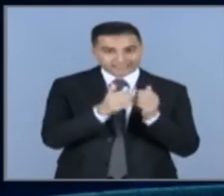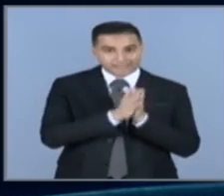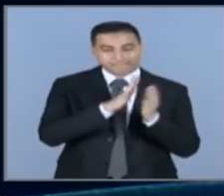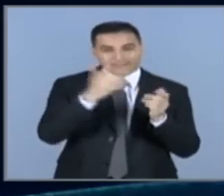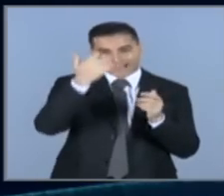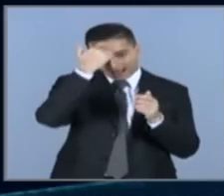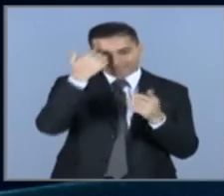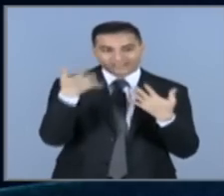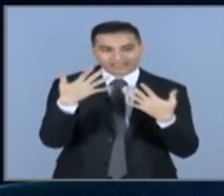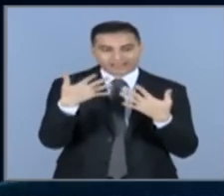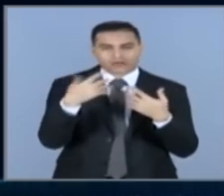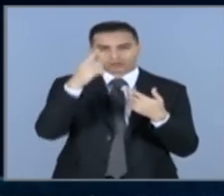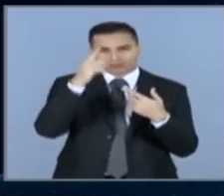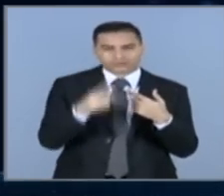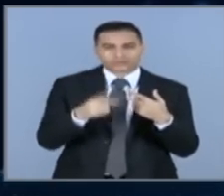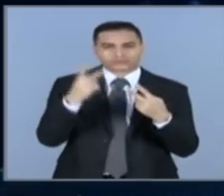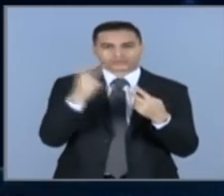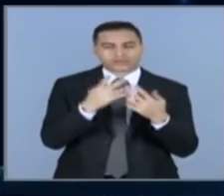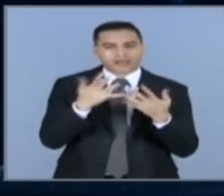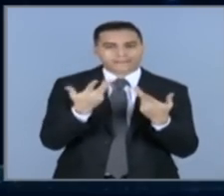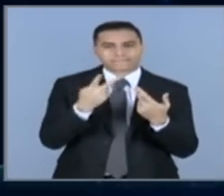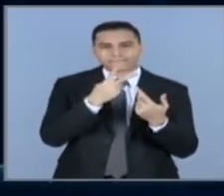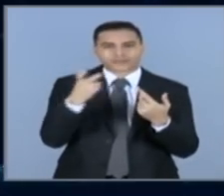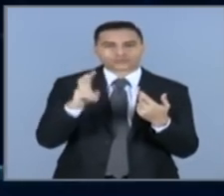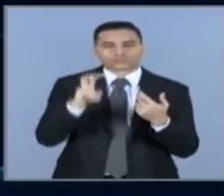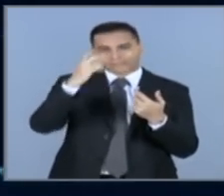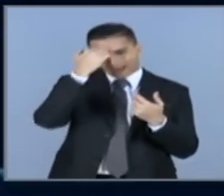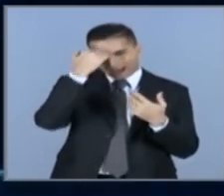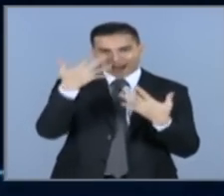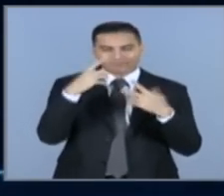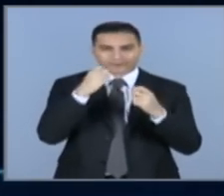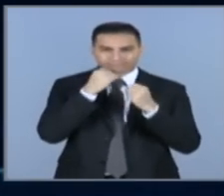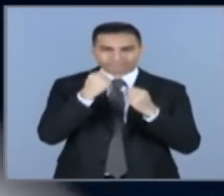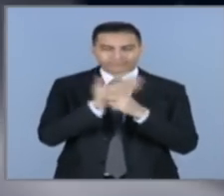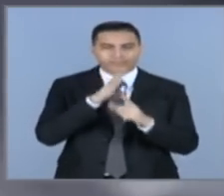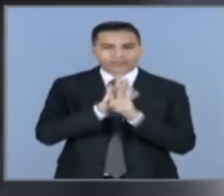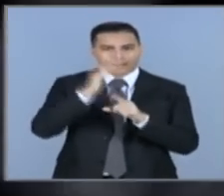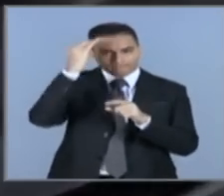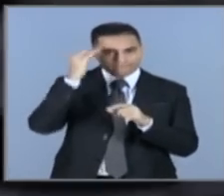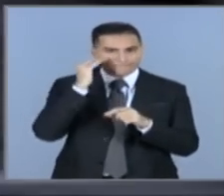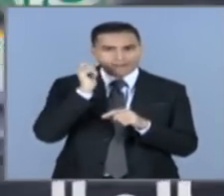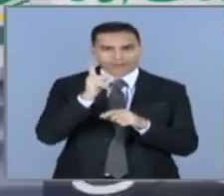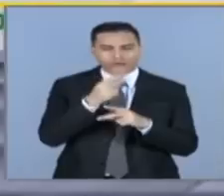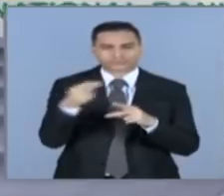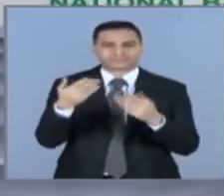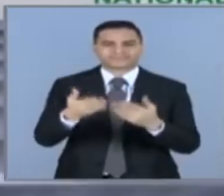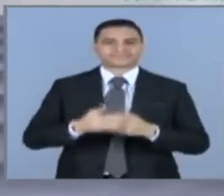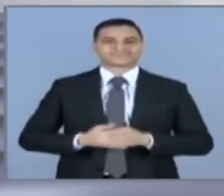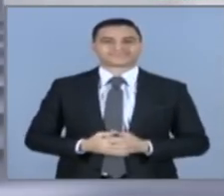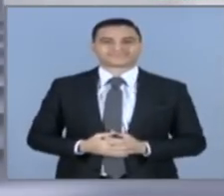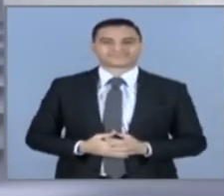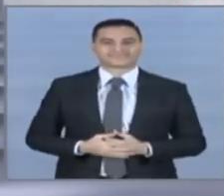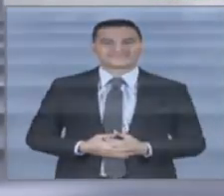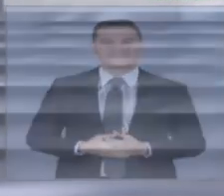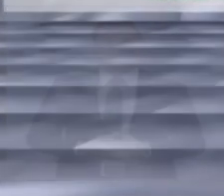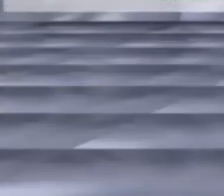يساوي 100,000 جنيه، ويبقى الرصيد لحد دلوقتي 270,000 جنيه في خزنة البنك الأهلي لدعم المرأة المعيلة